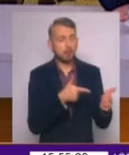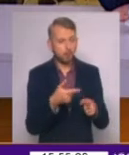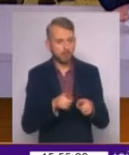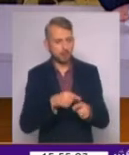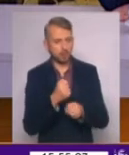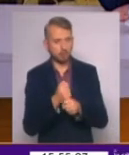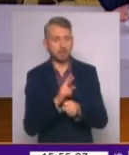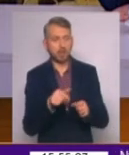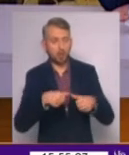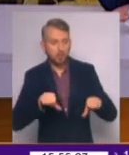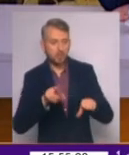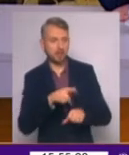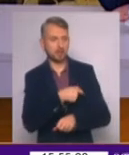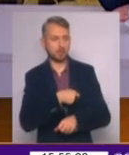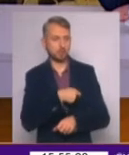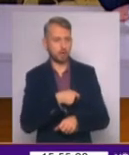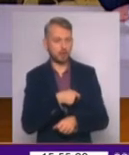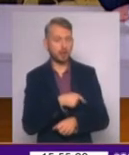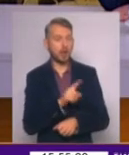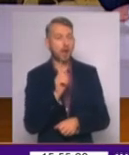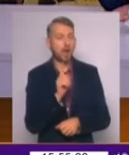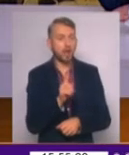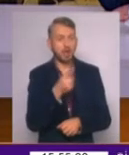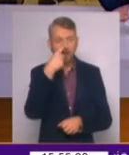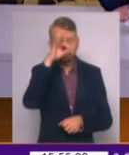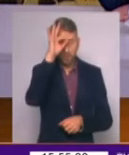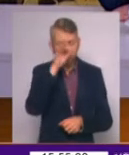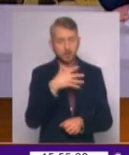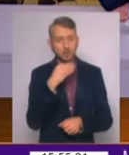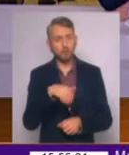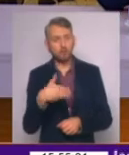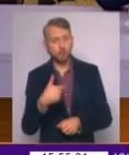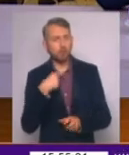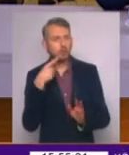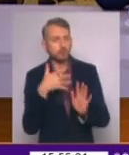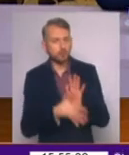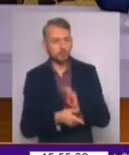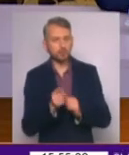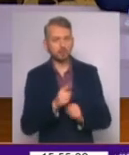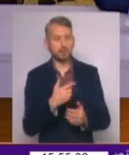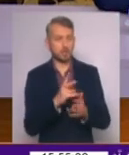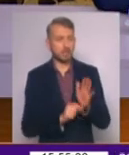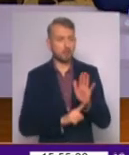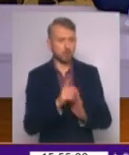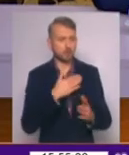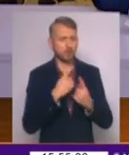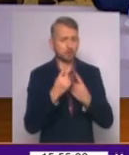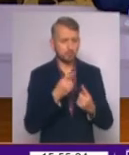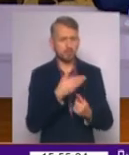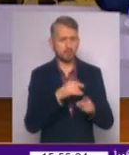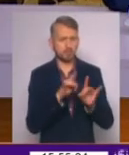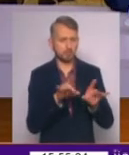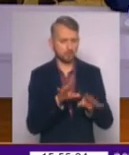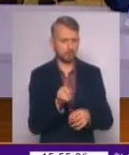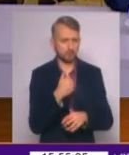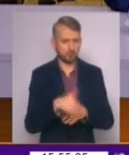як комісія, як депутати. Але поліція з свого боку, ну ми ж розуміємо, про те, що от на початку нашої розмови ми говорили,